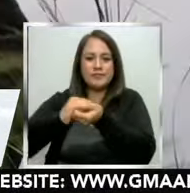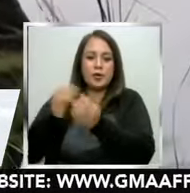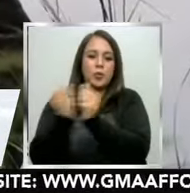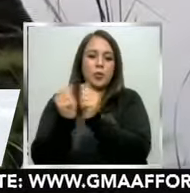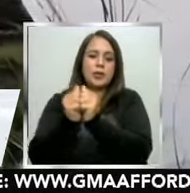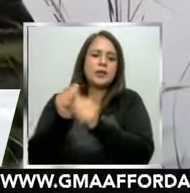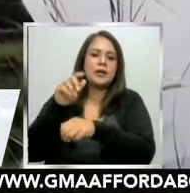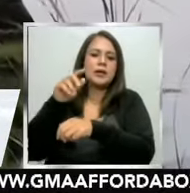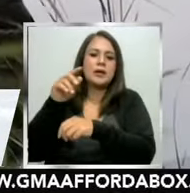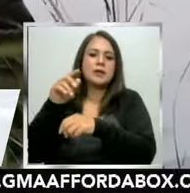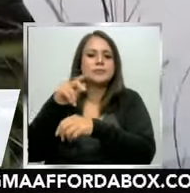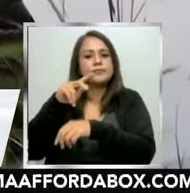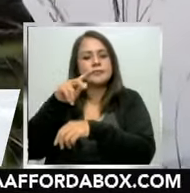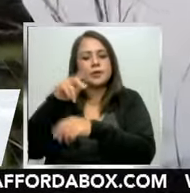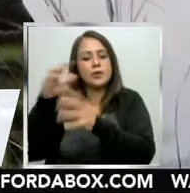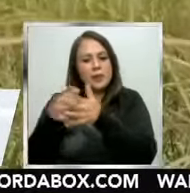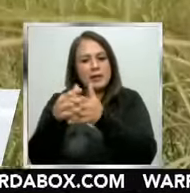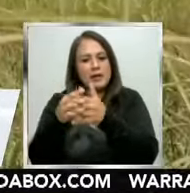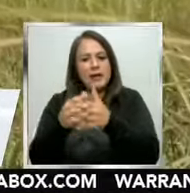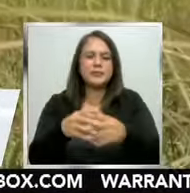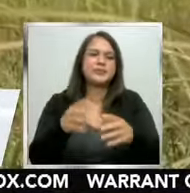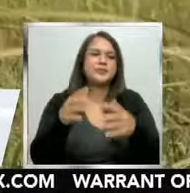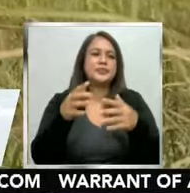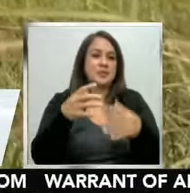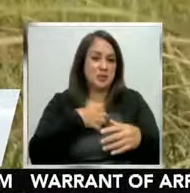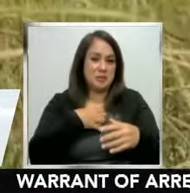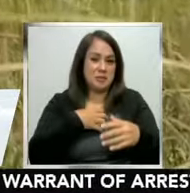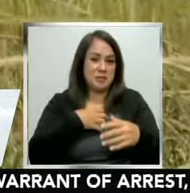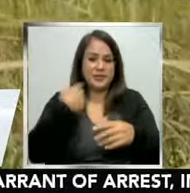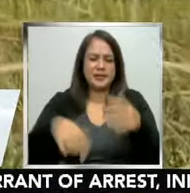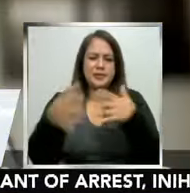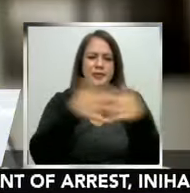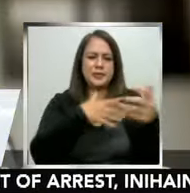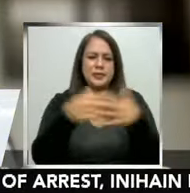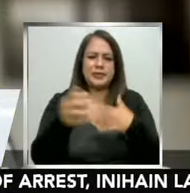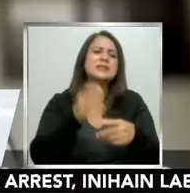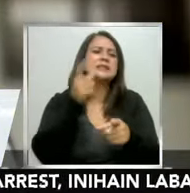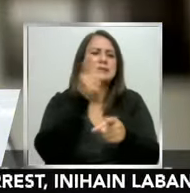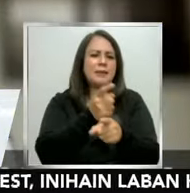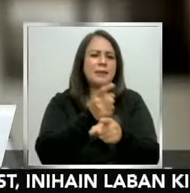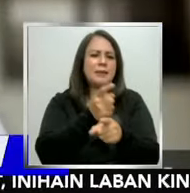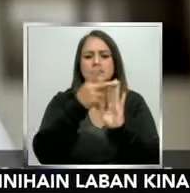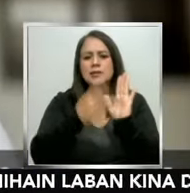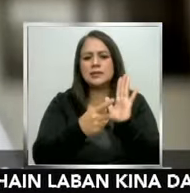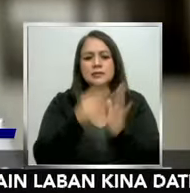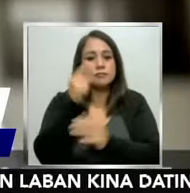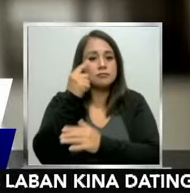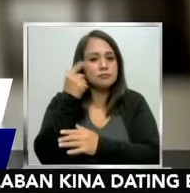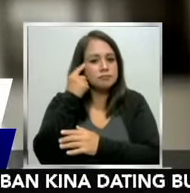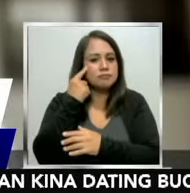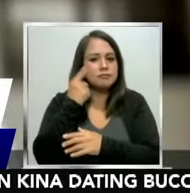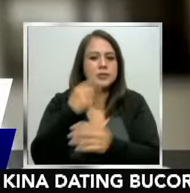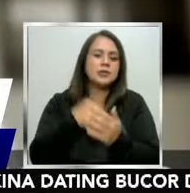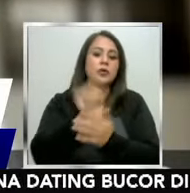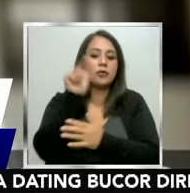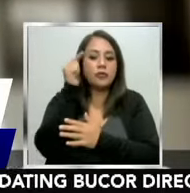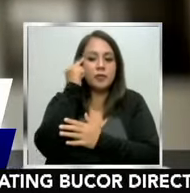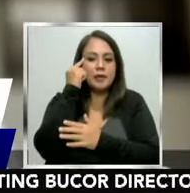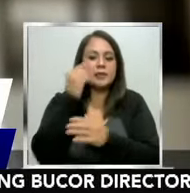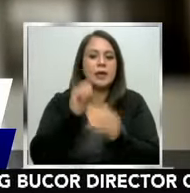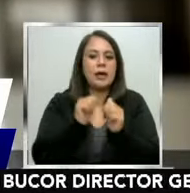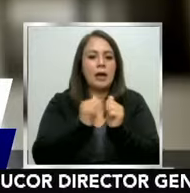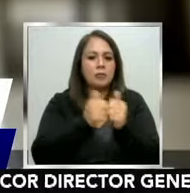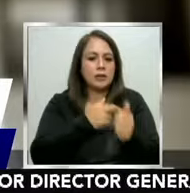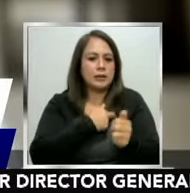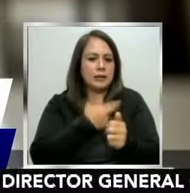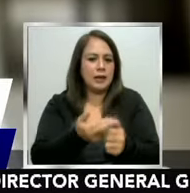ang China. Sa tingin ko parang tama na siguro yung polisiya na iniisip parate ng gobyerno paano magre-react yung China at paano